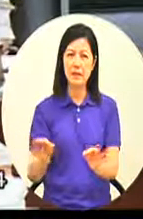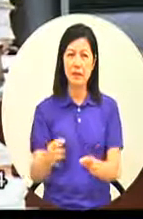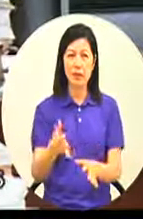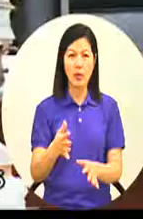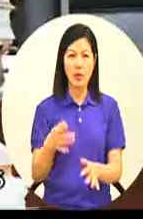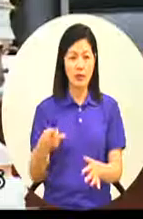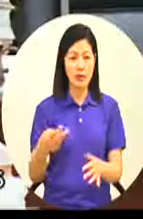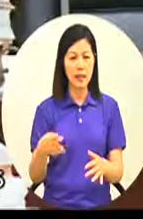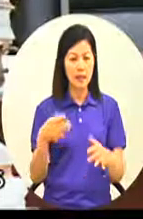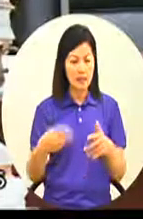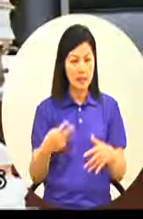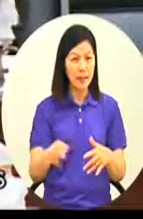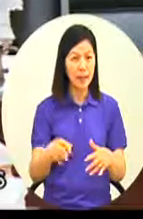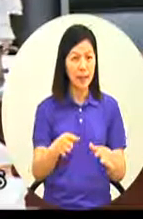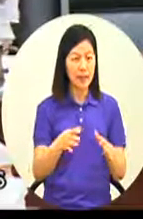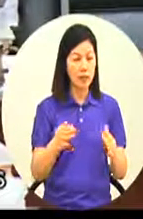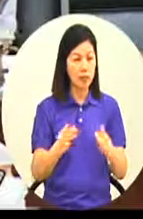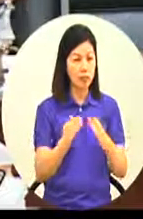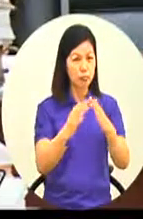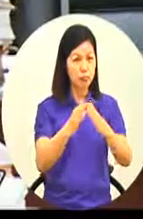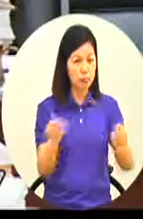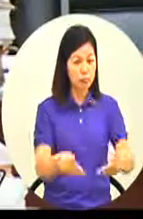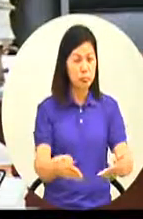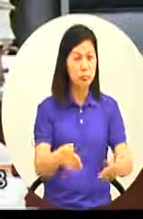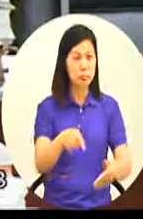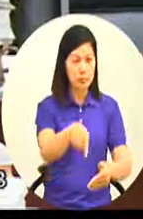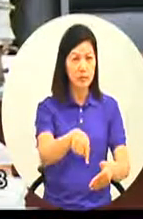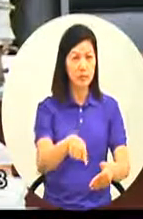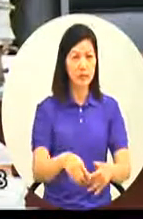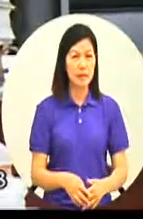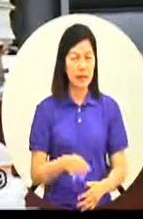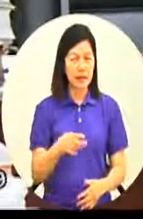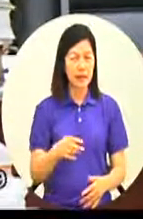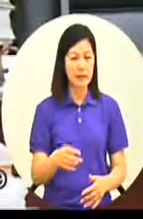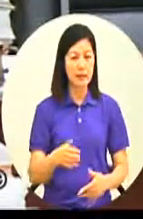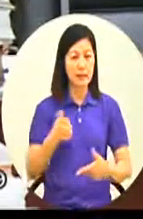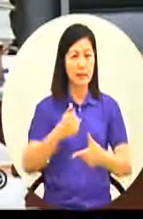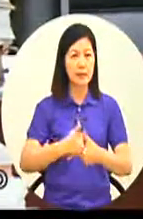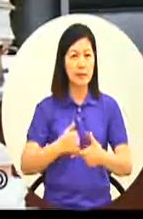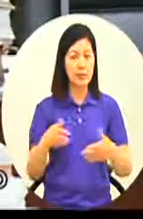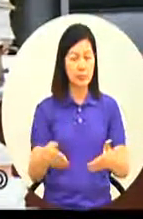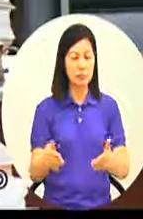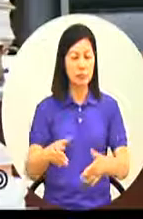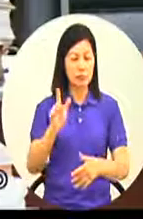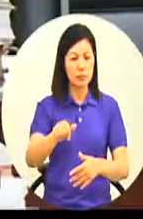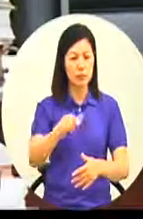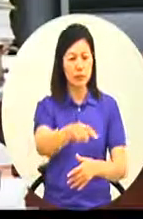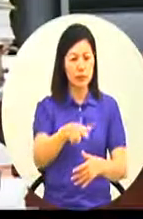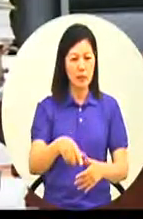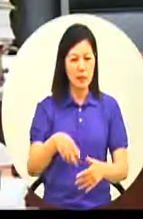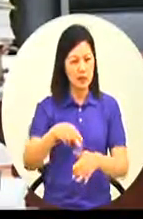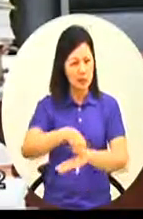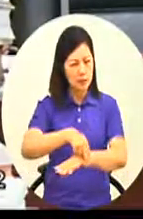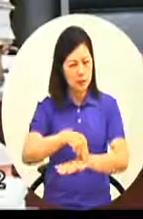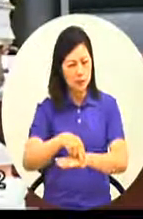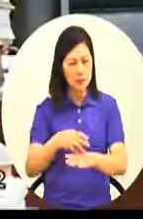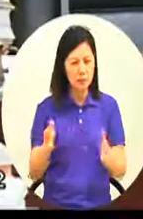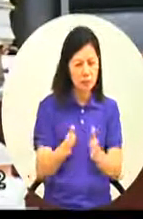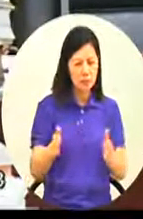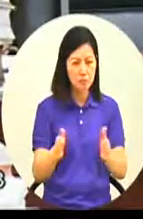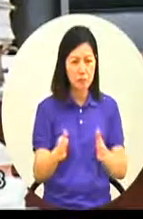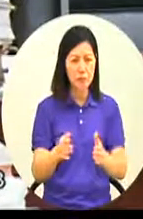盖要怎么盖，而不是说建筑师有人抗争我给说给谁我给绿化一点嘛，他都没有解决核